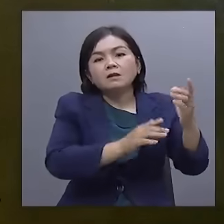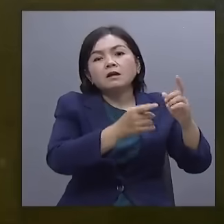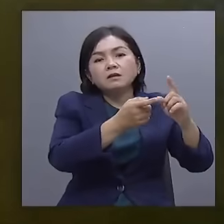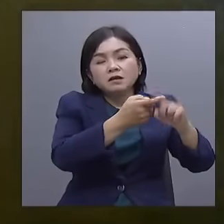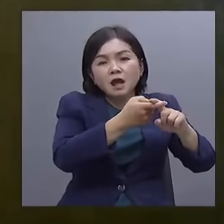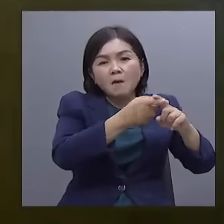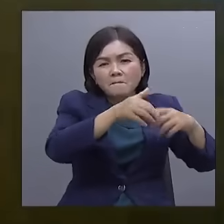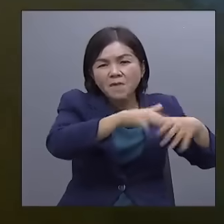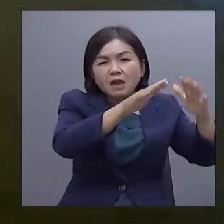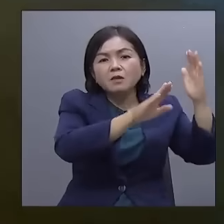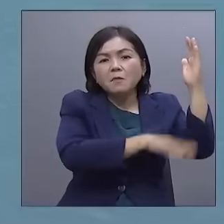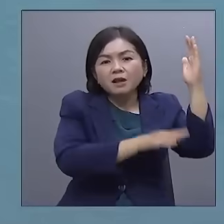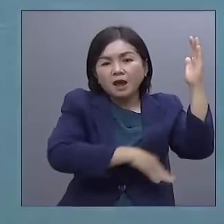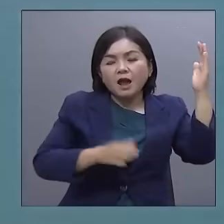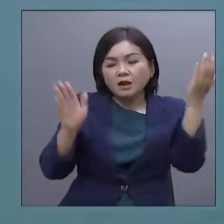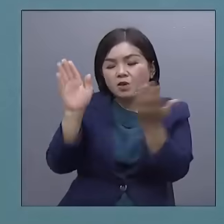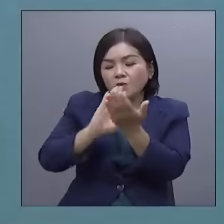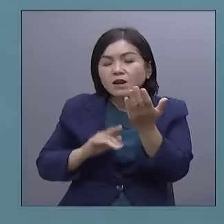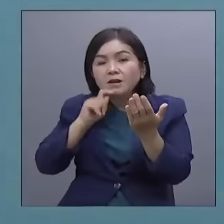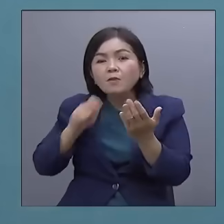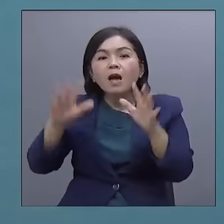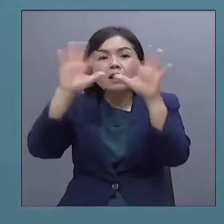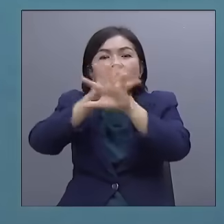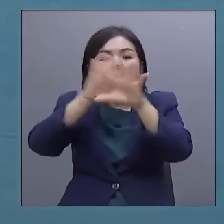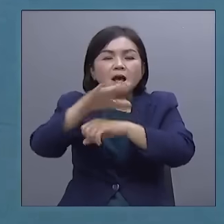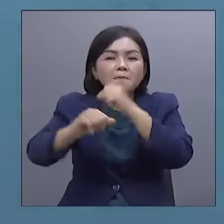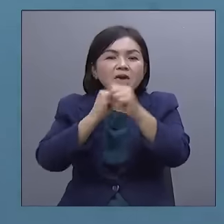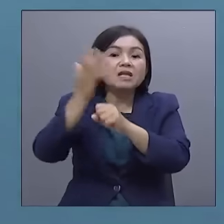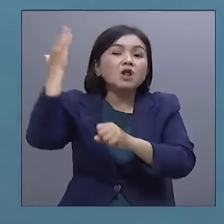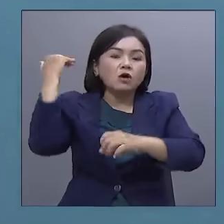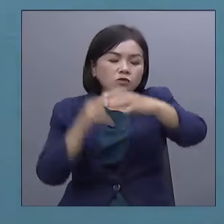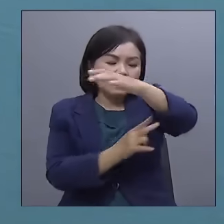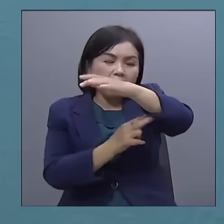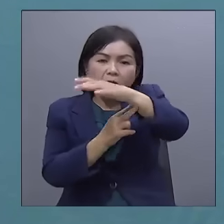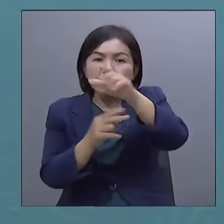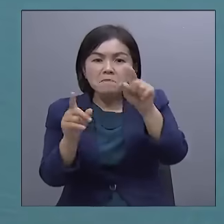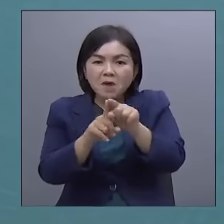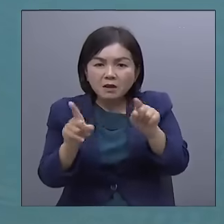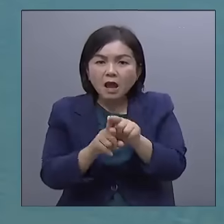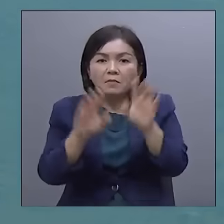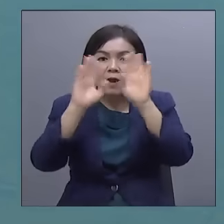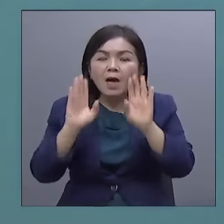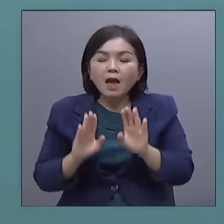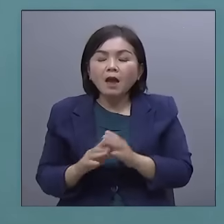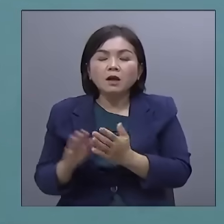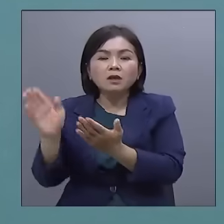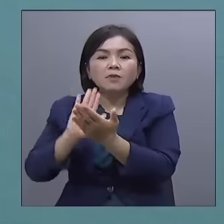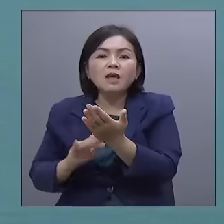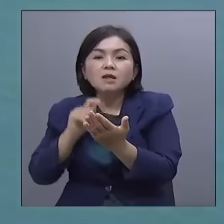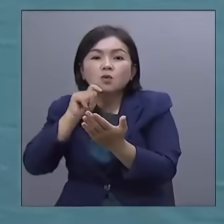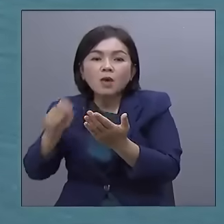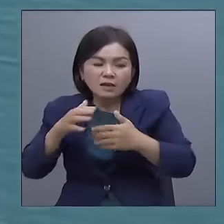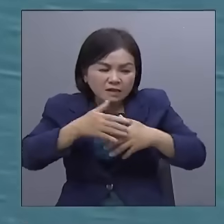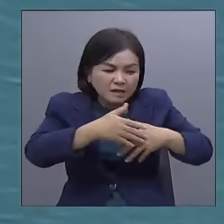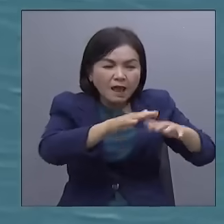ใต้นะคะเหมือนกับการโจมตีสะพานเมื่อปีที่แล้วก็เกิดขึ้นในช่วงที่ยูเครนเปิดศึกผลักดันรัสเซียออกจากเคอร์ซอนเช่นเดียวกัน